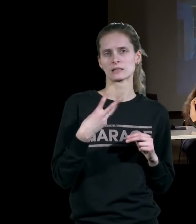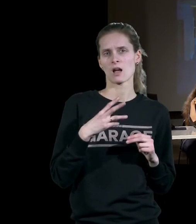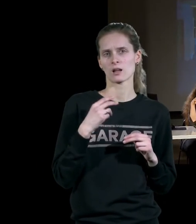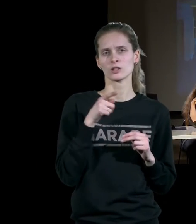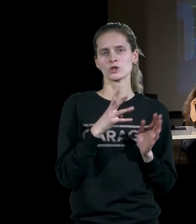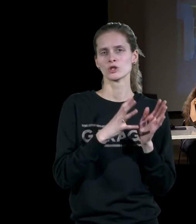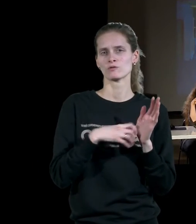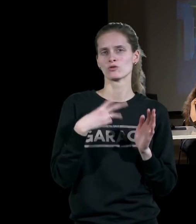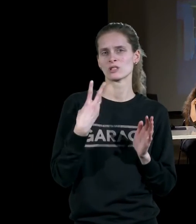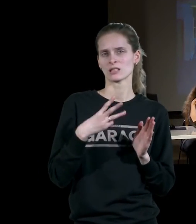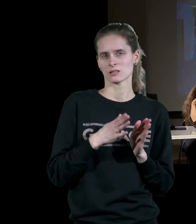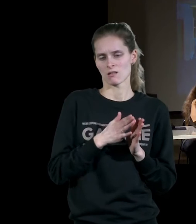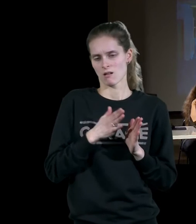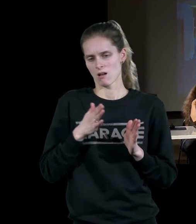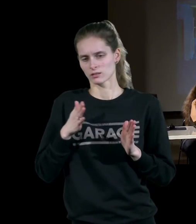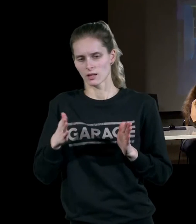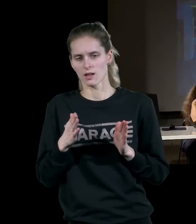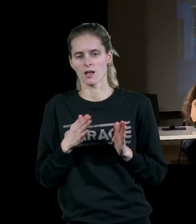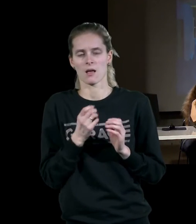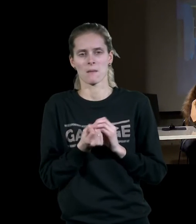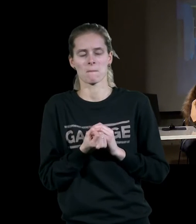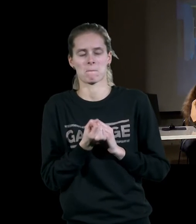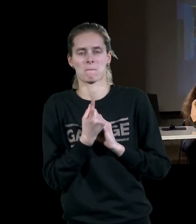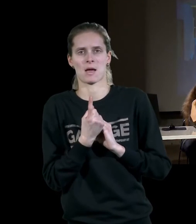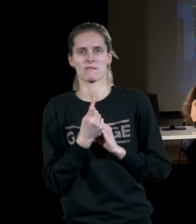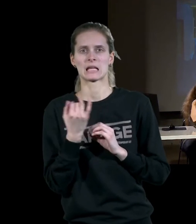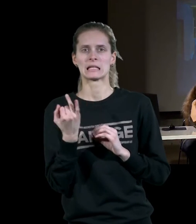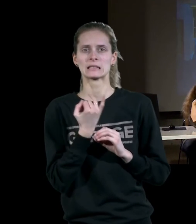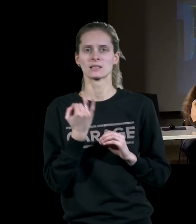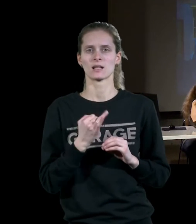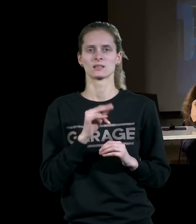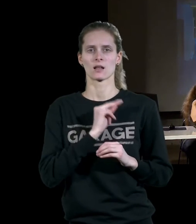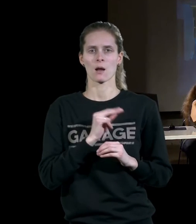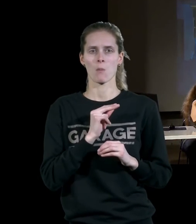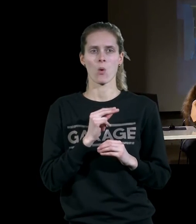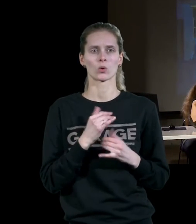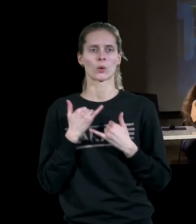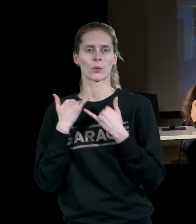вот такую вот серию работ, посвященных Нью-Йоркской подземке.